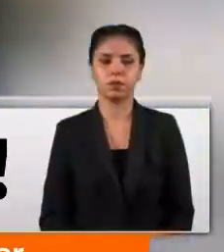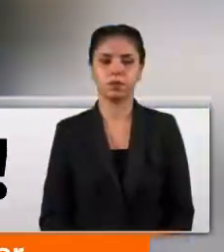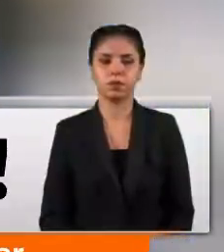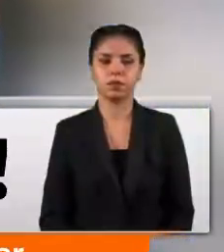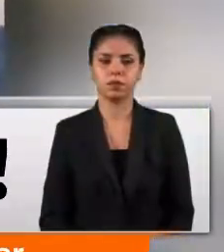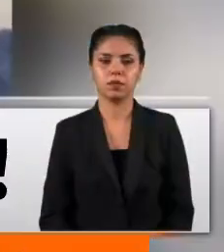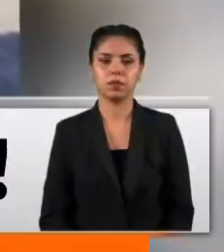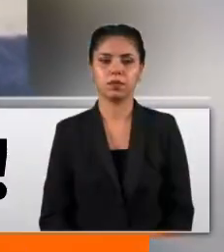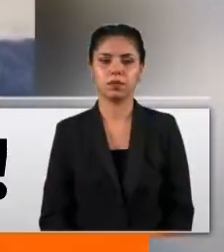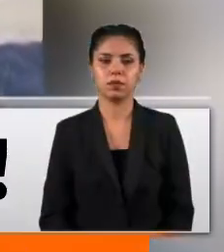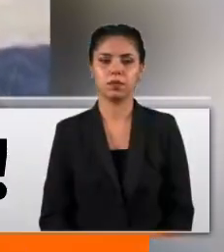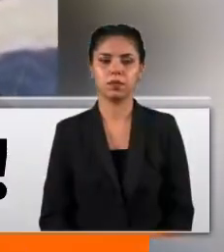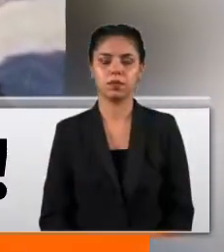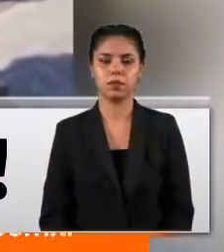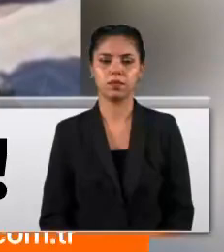çıkamıyorum.